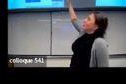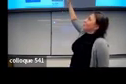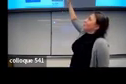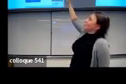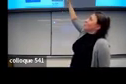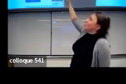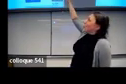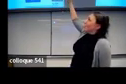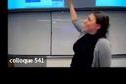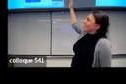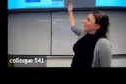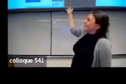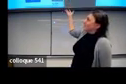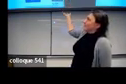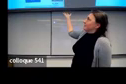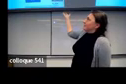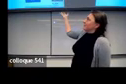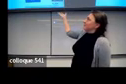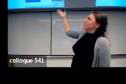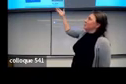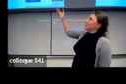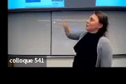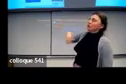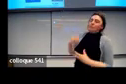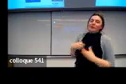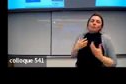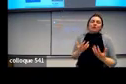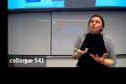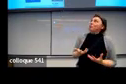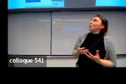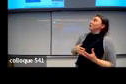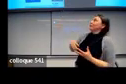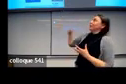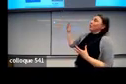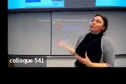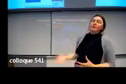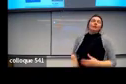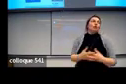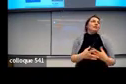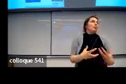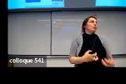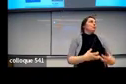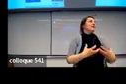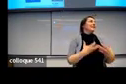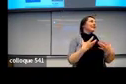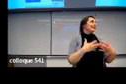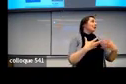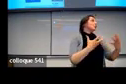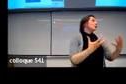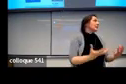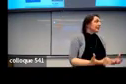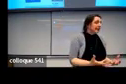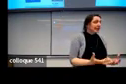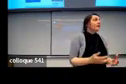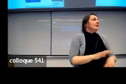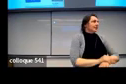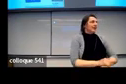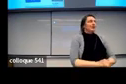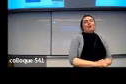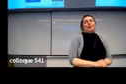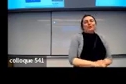mais de reprendre cette vision-là qu'un manuel de cours devrait contenir que des contenus très, très, très